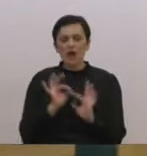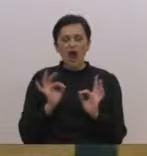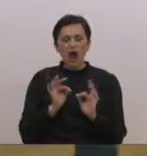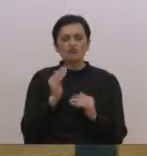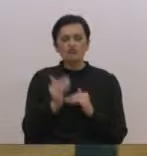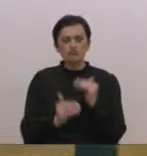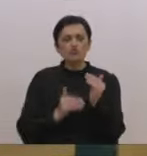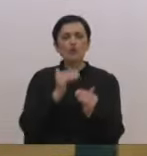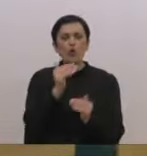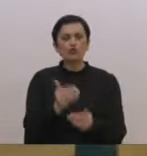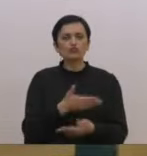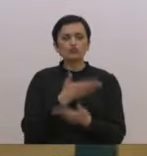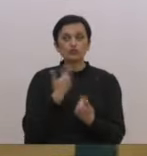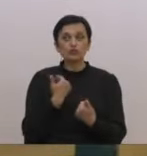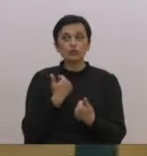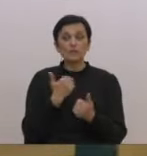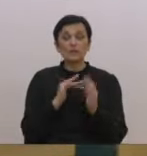პროგრესი არ გვაქვს.